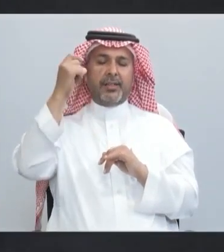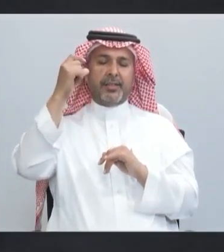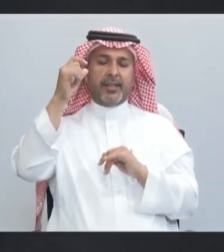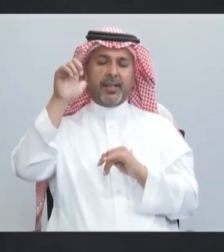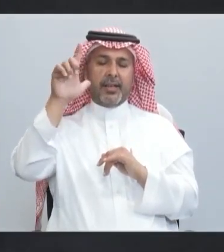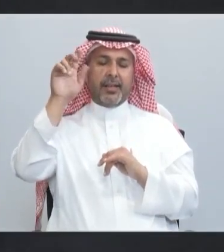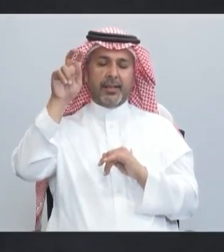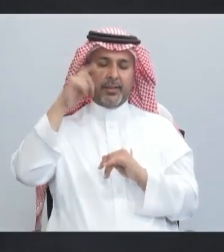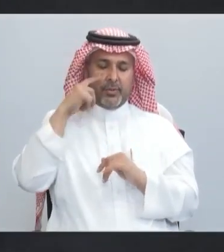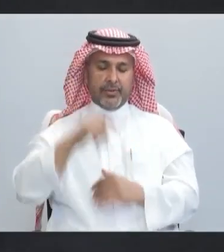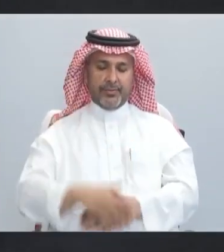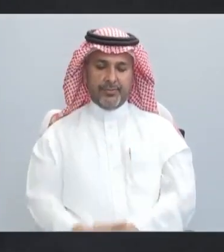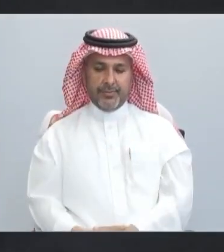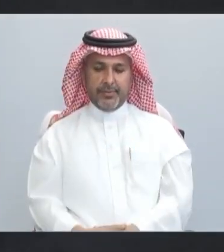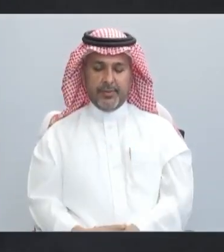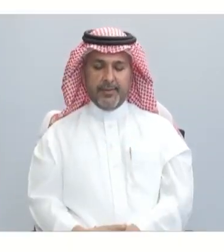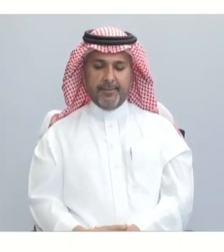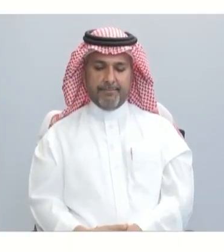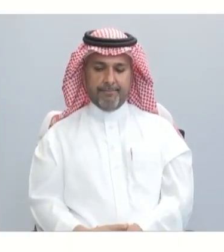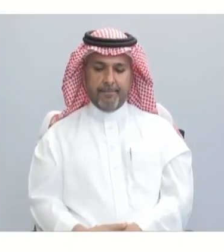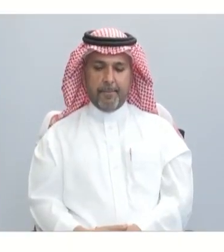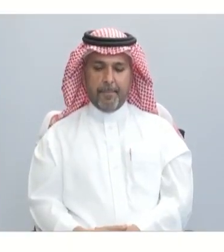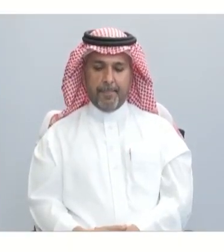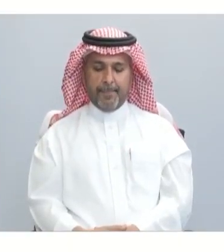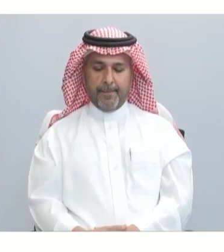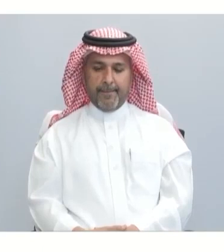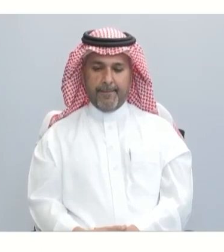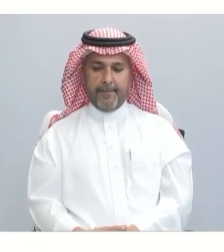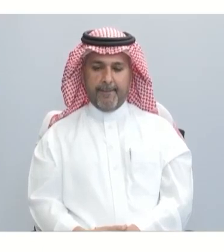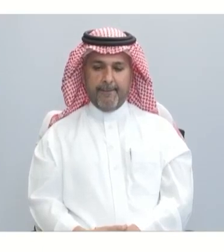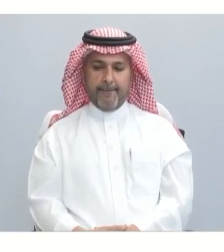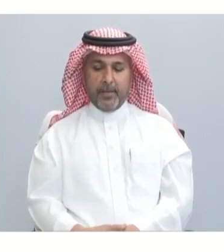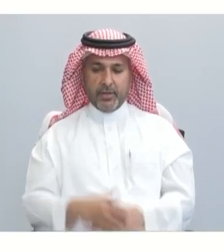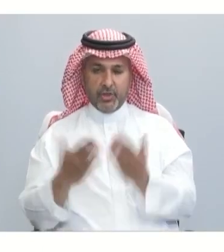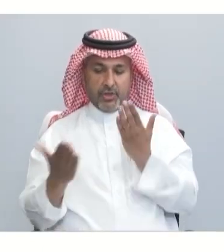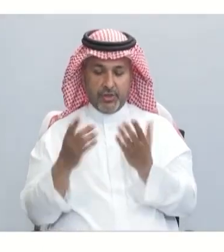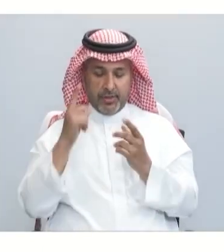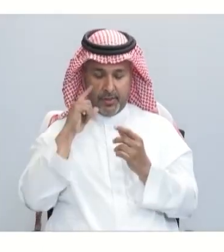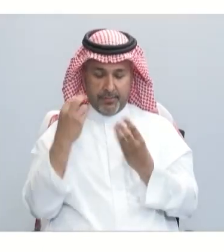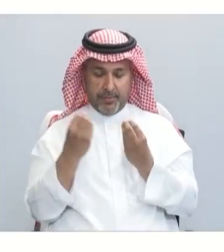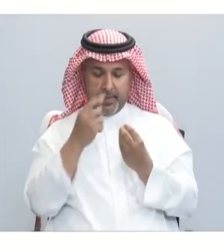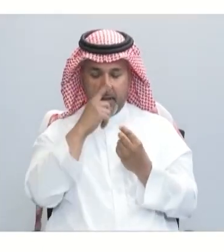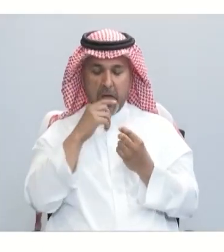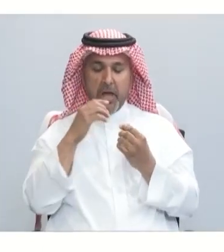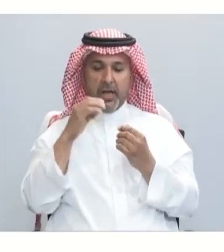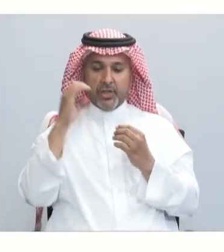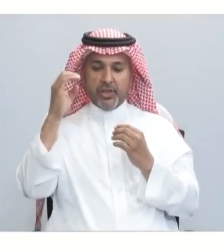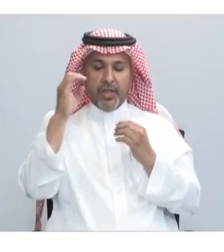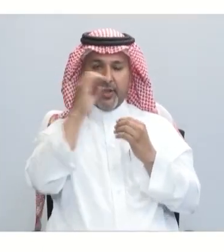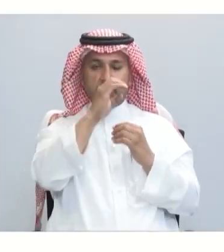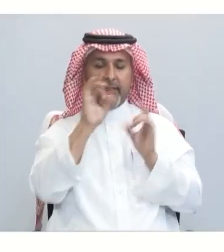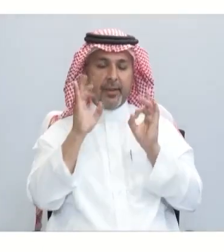مقسوم خارج الجذر على طول مباشره هل نحط الجذرين كلهم في طرف واحد لا طبعا راح نرب